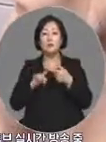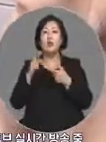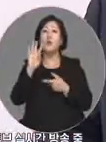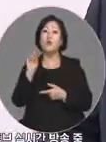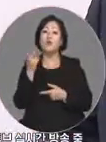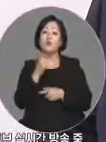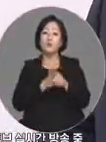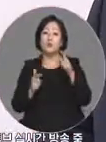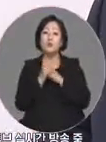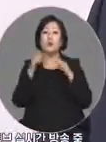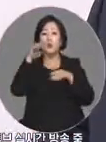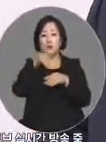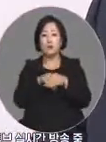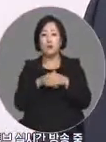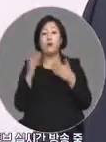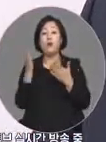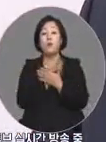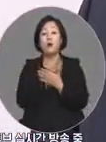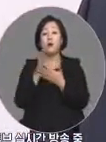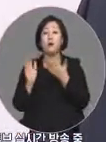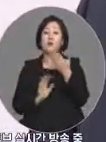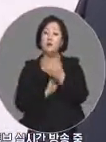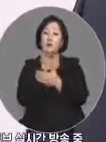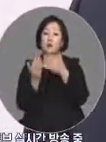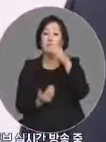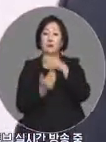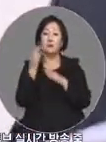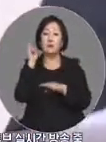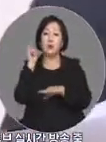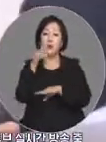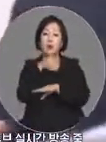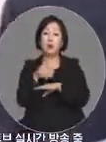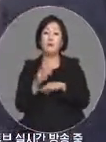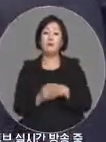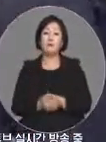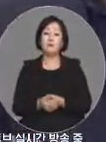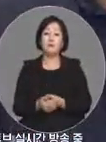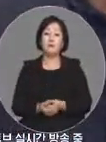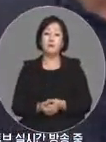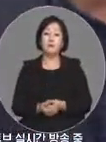분산 등 선거판이 크게 요동칠 것으로 보고 있습니다. UBC 뉴스 배대원입니다.